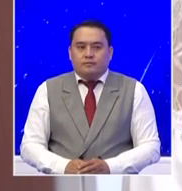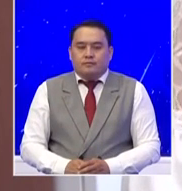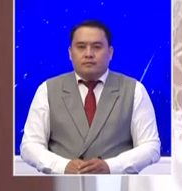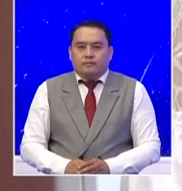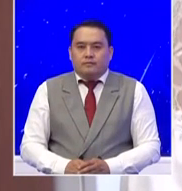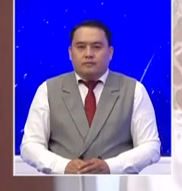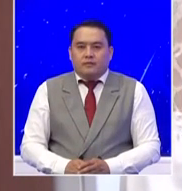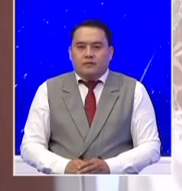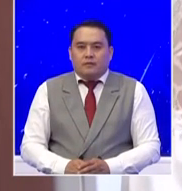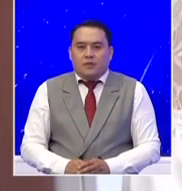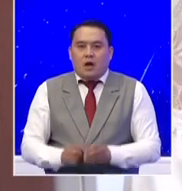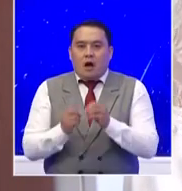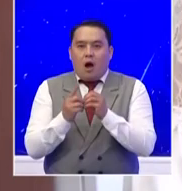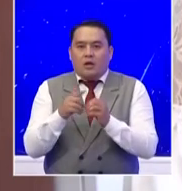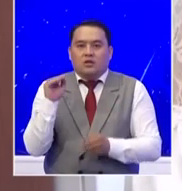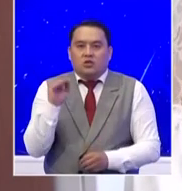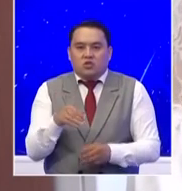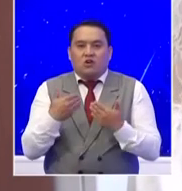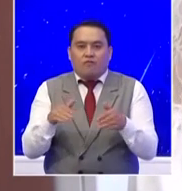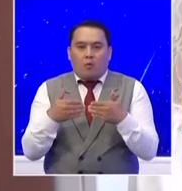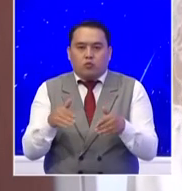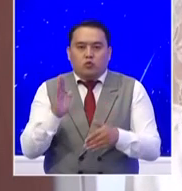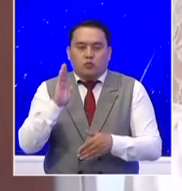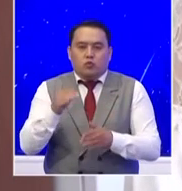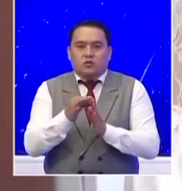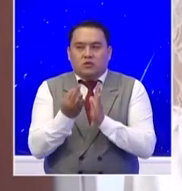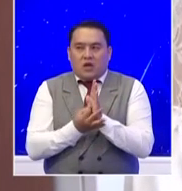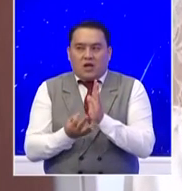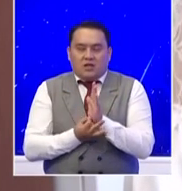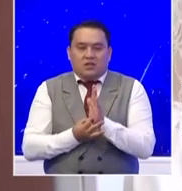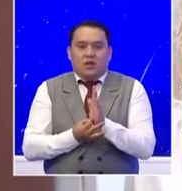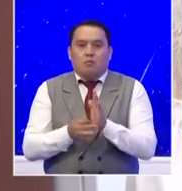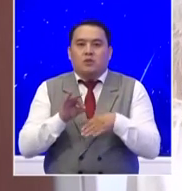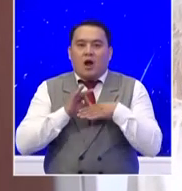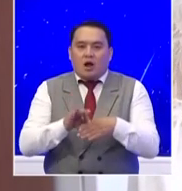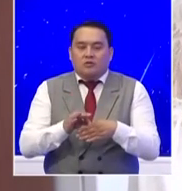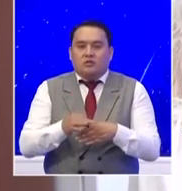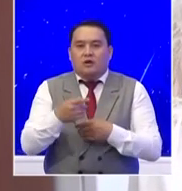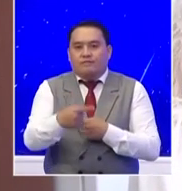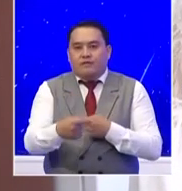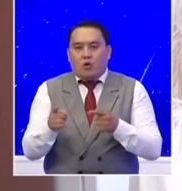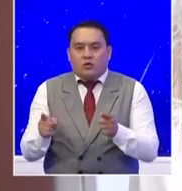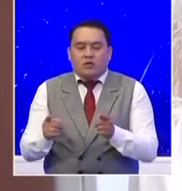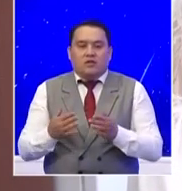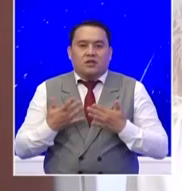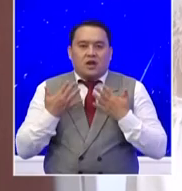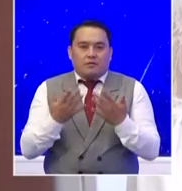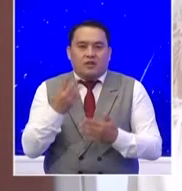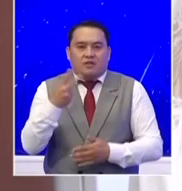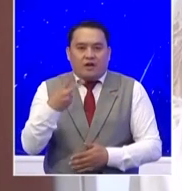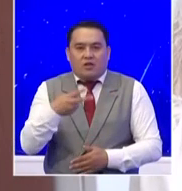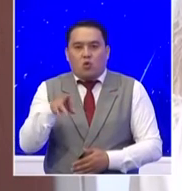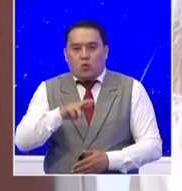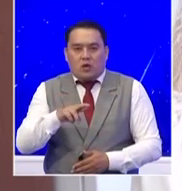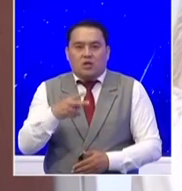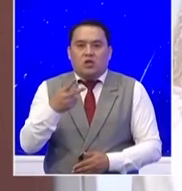В текущем году 11 тысяч выпускников будут сдавать ЕНТ. Тестирование пройдет с соблюдением санитарных требований с 20 июня